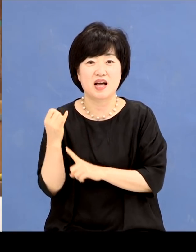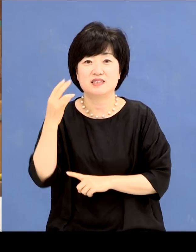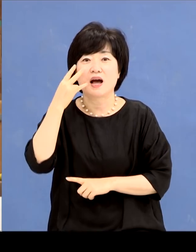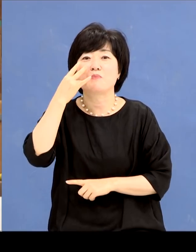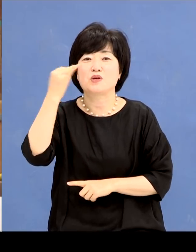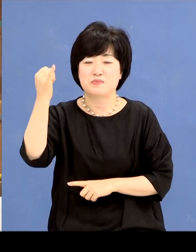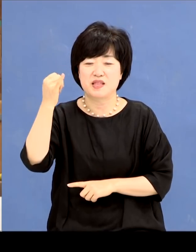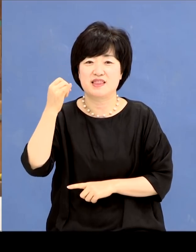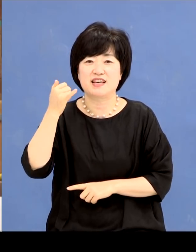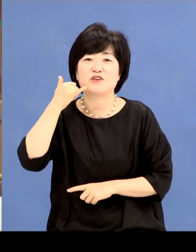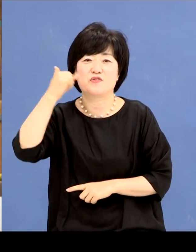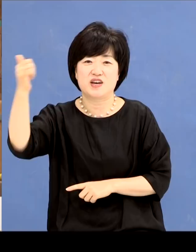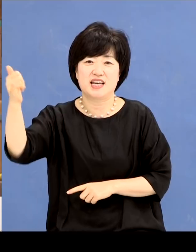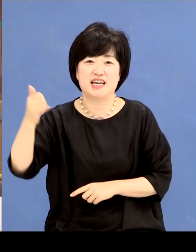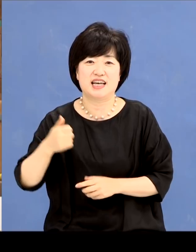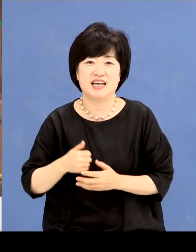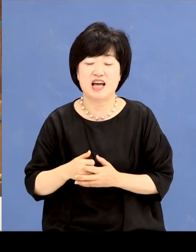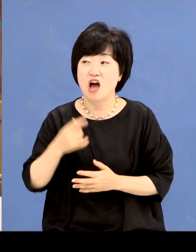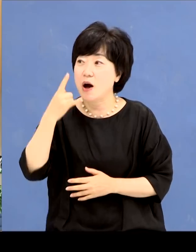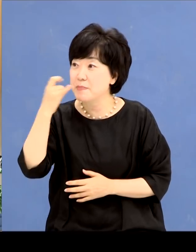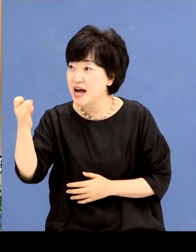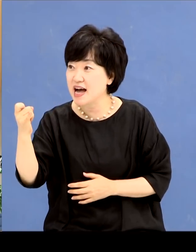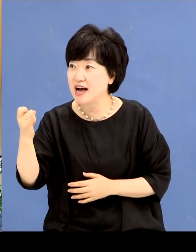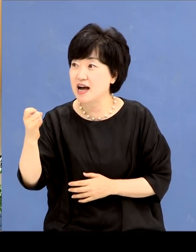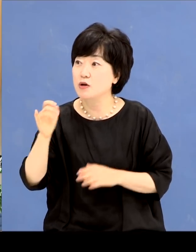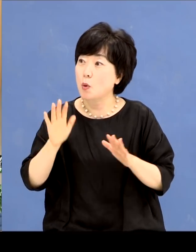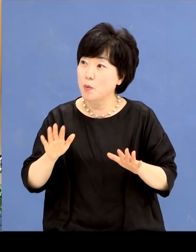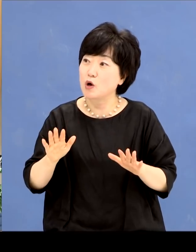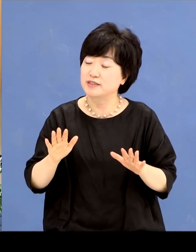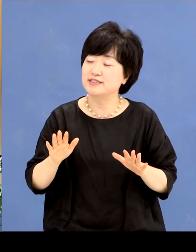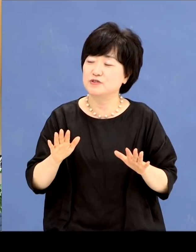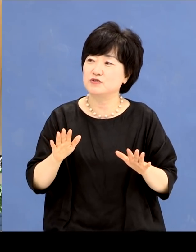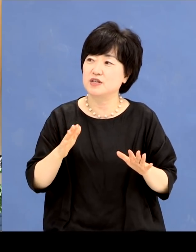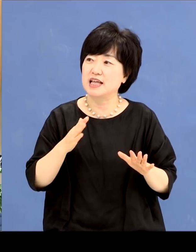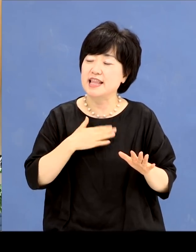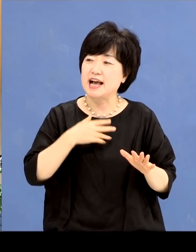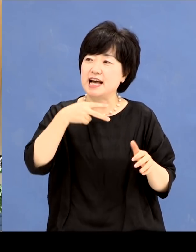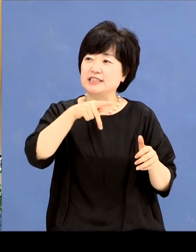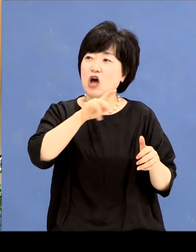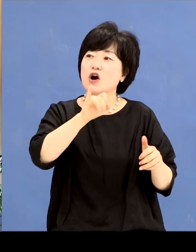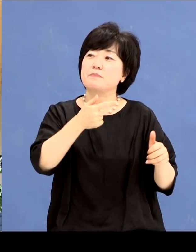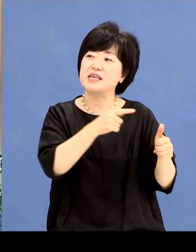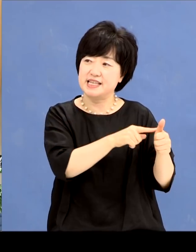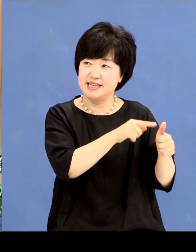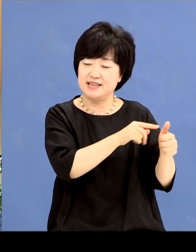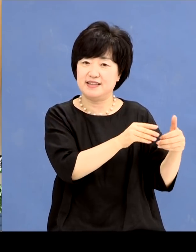장모님한테 전화를 해요. 네. 네, 장모님한테 이제 엄마 이번 주에 내가